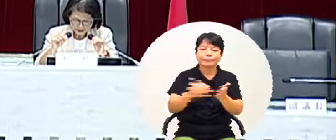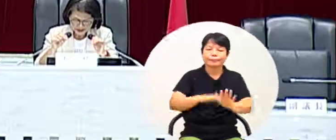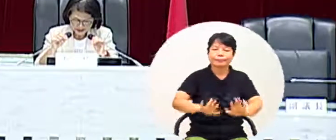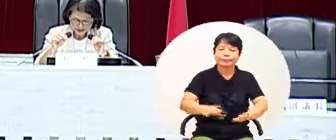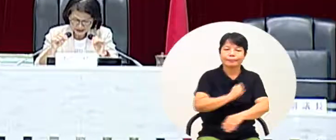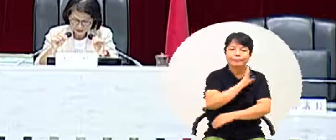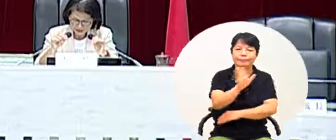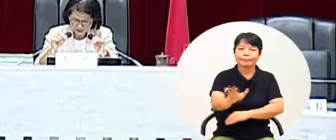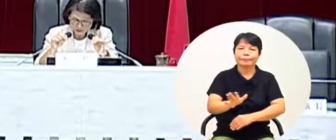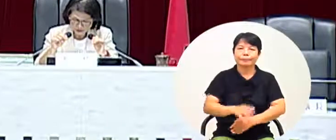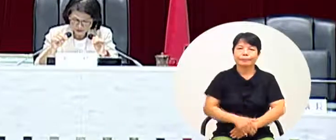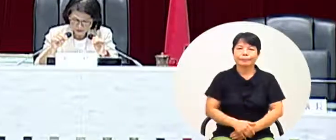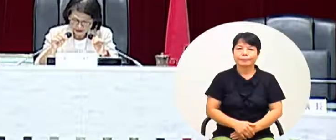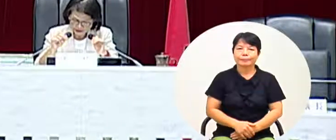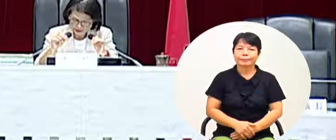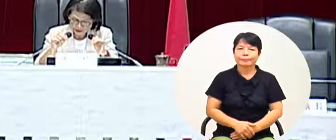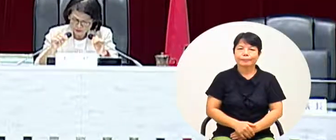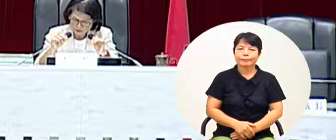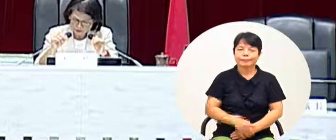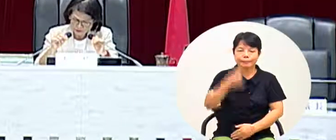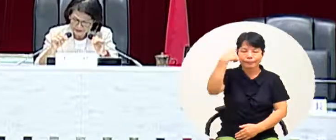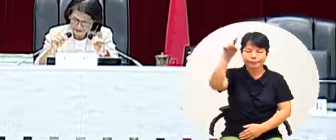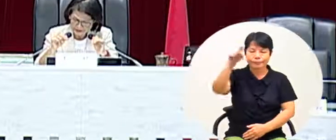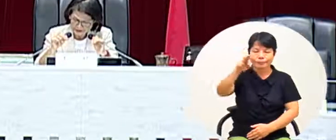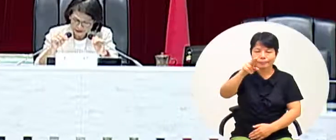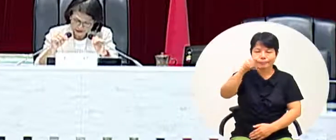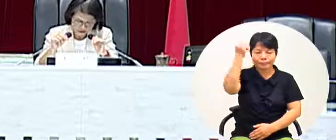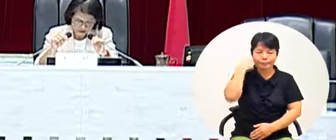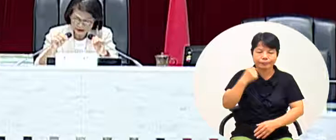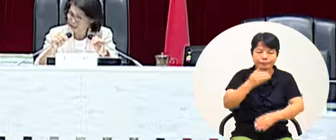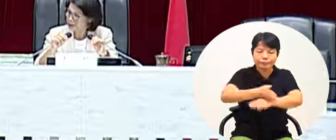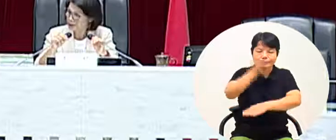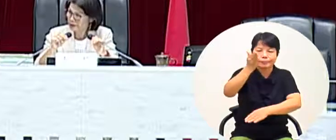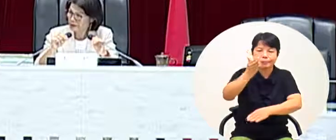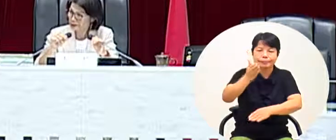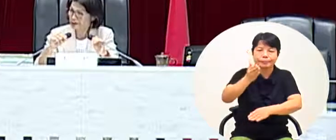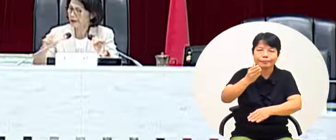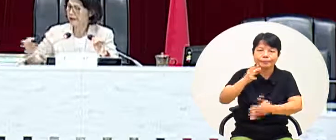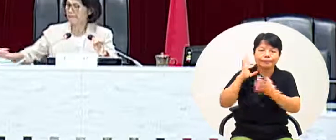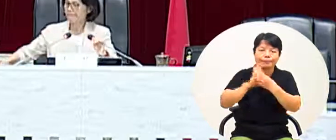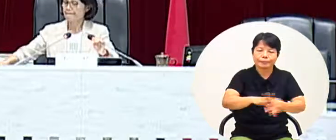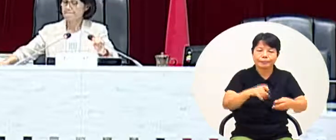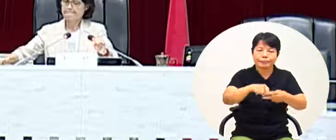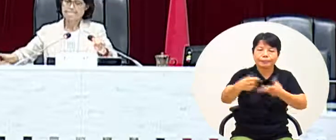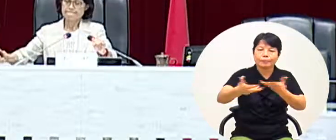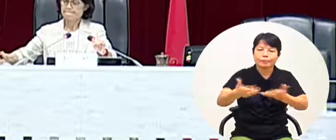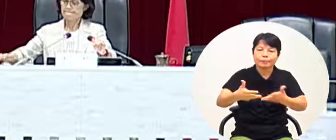那明天上午9点继续公务部门业务质询，散会。